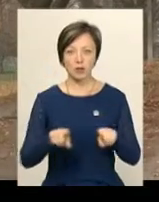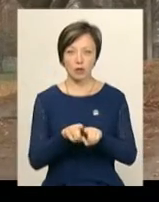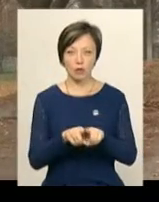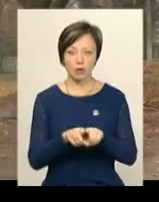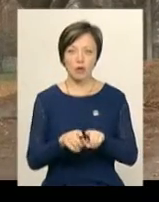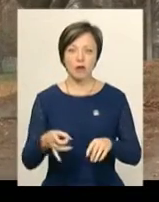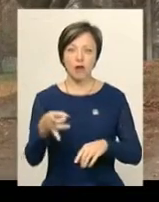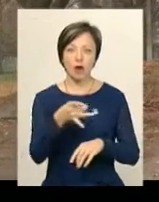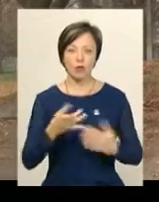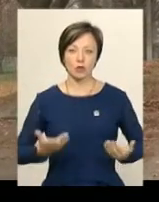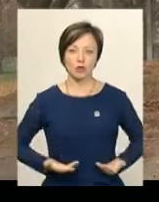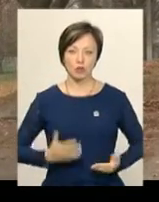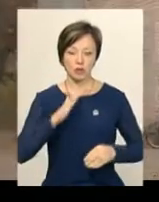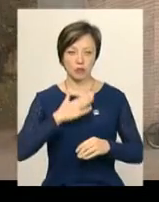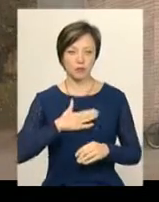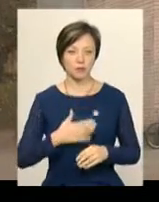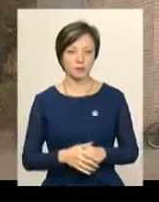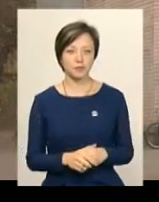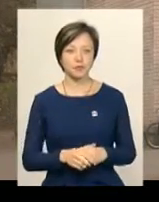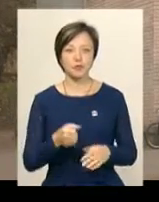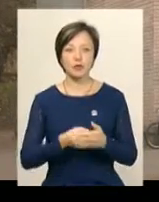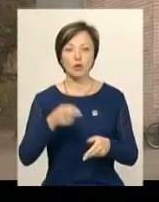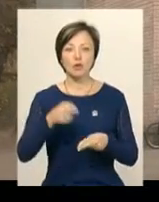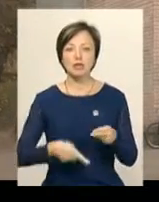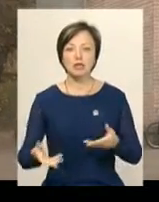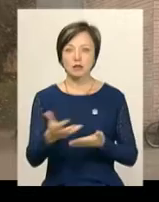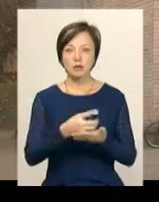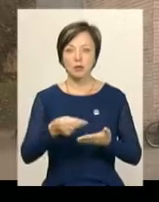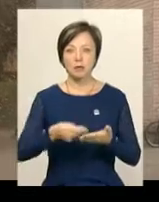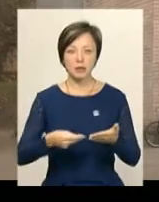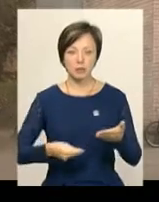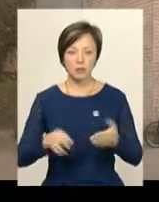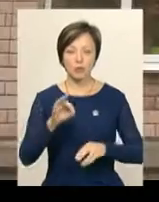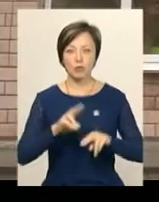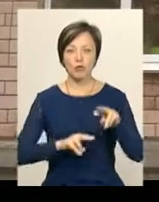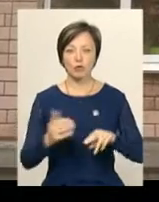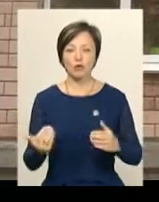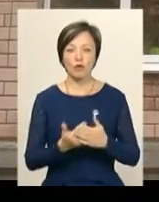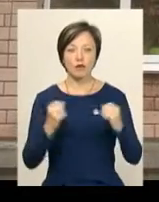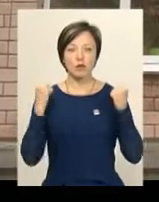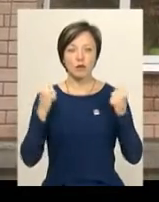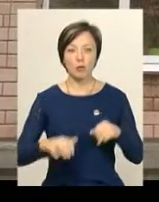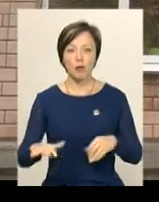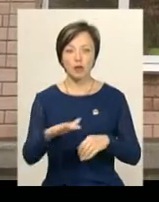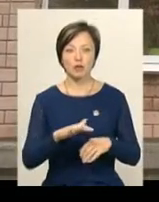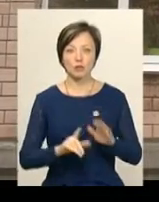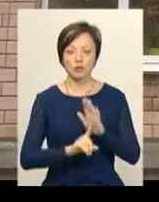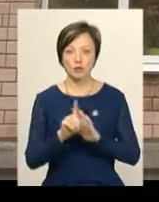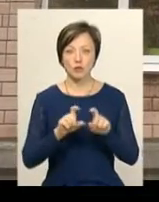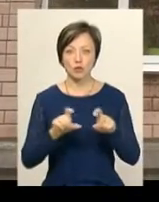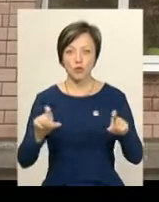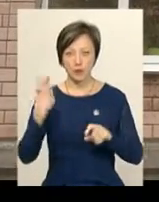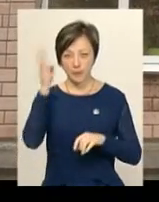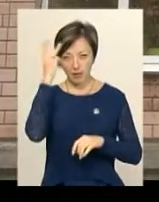жителі нашого мікрорайону. До кінця збору підписів під петицією про будівництво нового спортивного майданчика у початковій